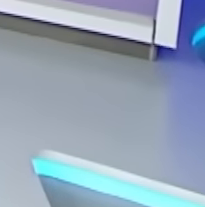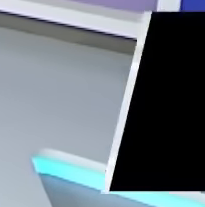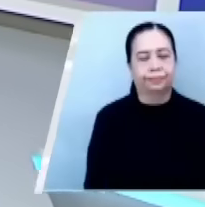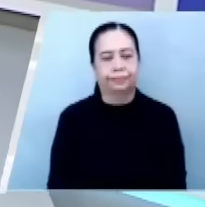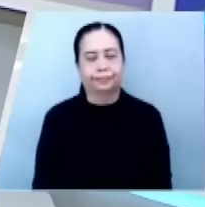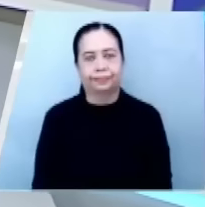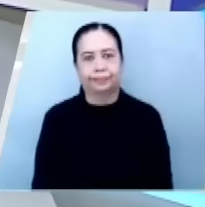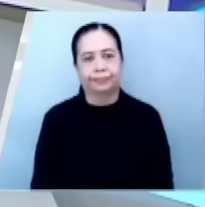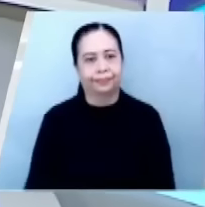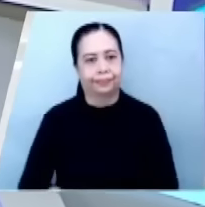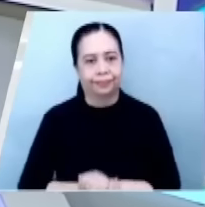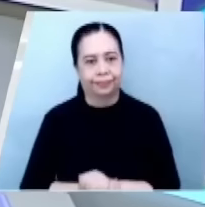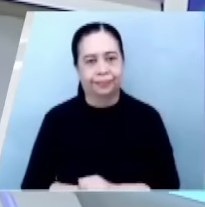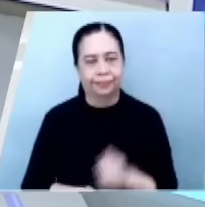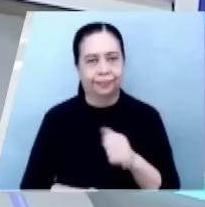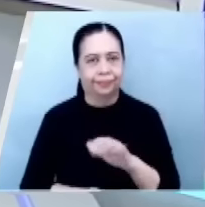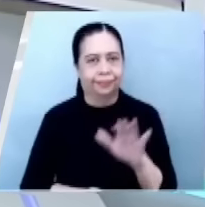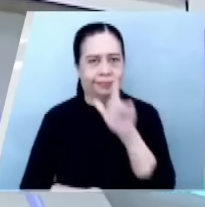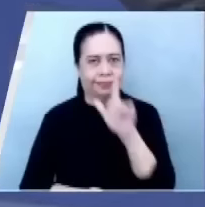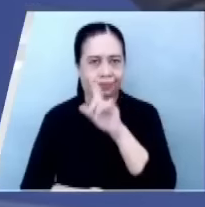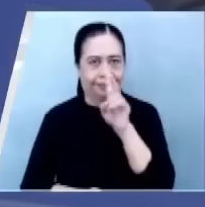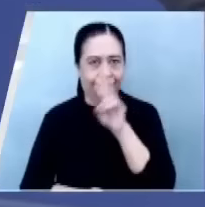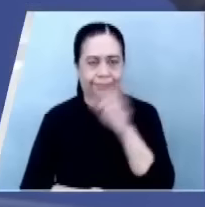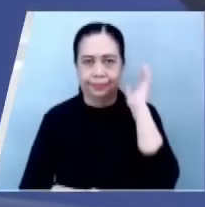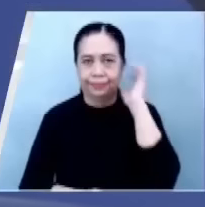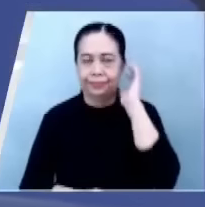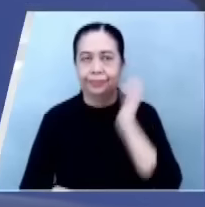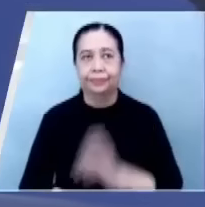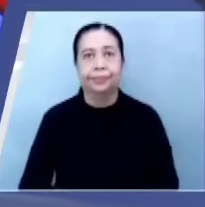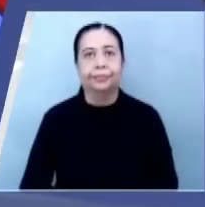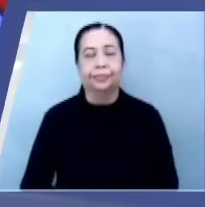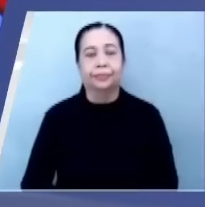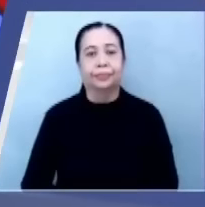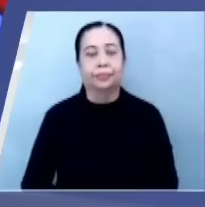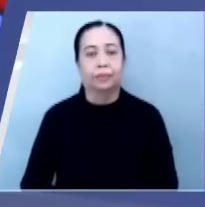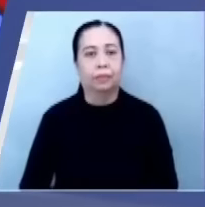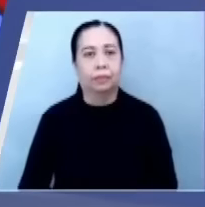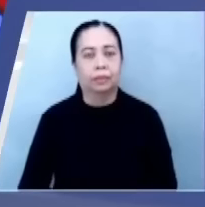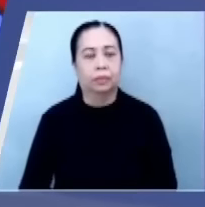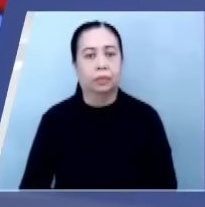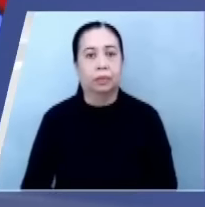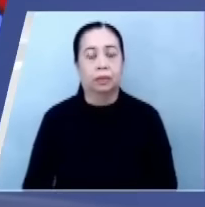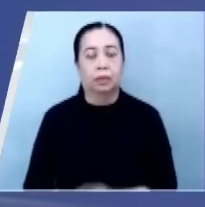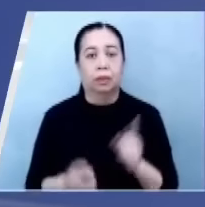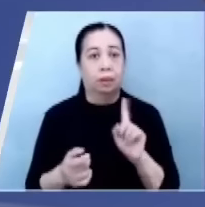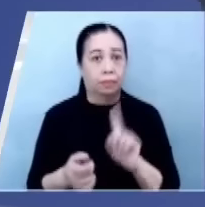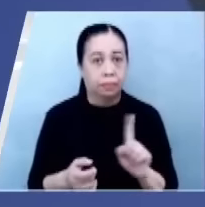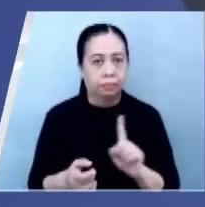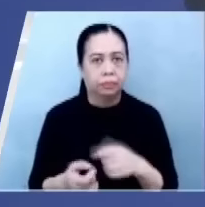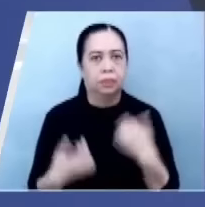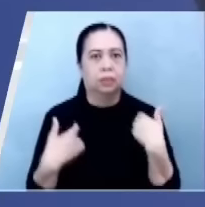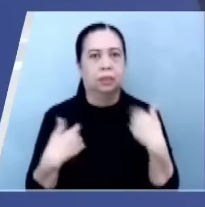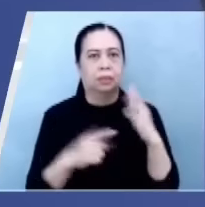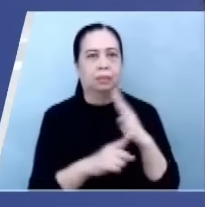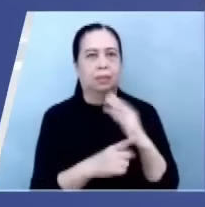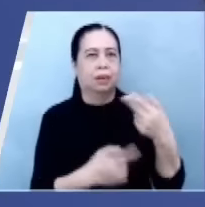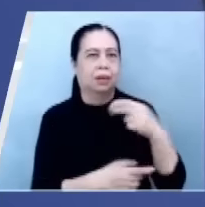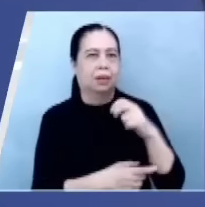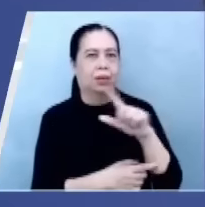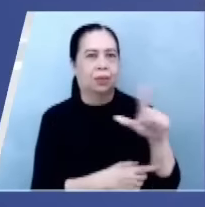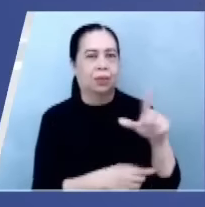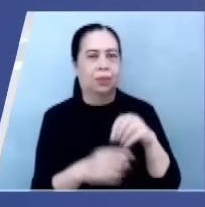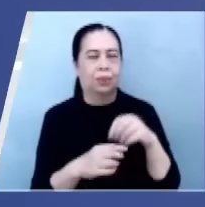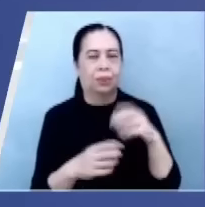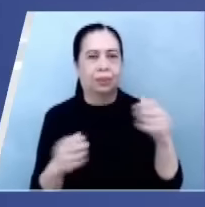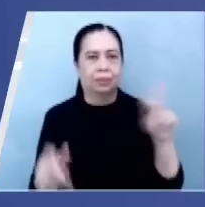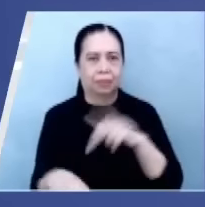Magandang gabi po, Luzon, Visayas at Mindanao. Pinaulanan ng bala ang isang barangay hall sa Arayat sa Pampanga